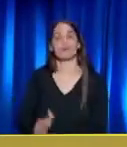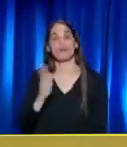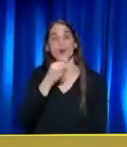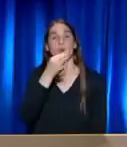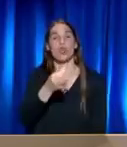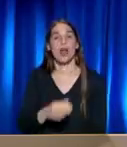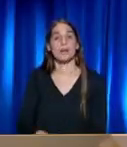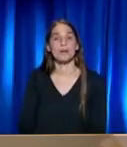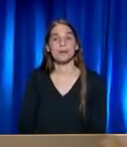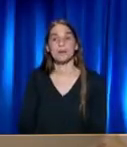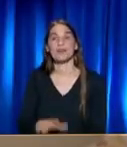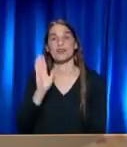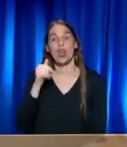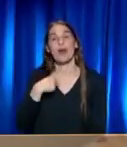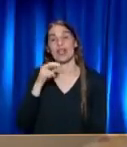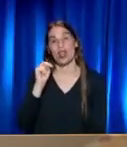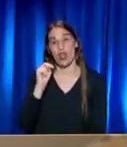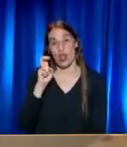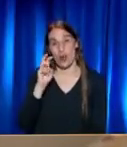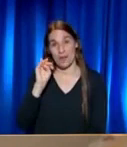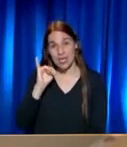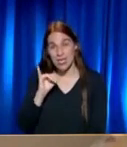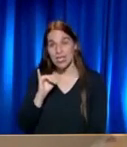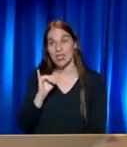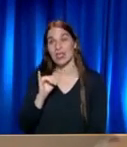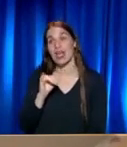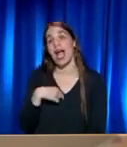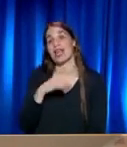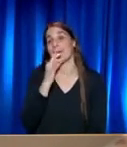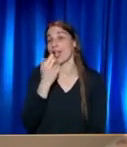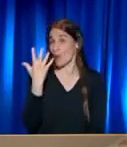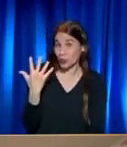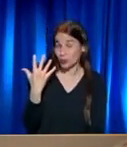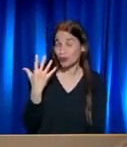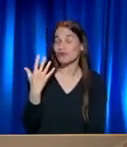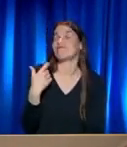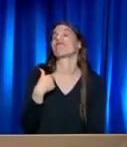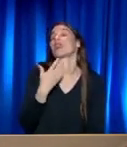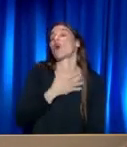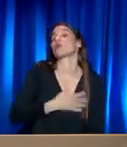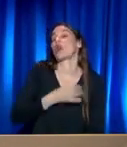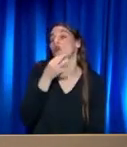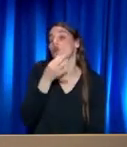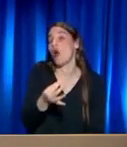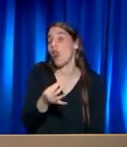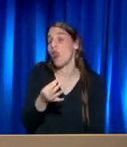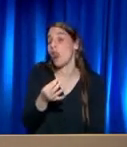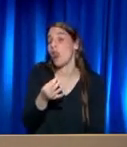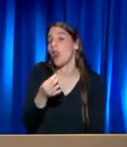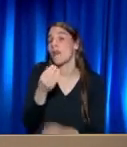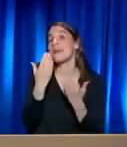שאלה. שלום, אני נובי. אני בת 5. הייתי רוצה לשאול אם מתי